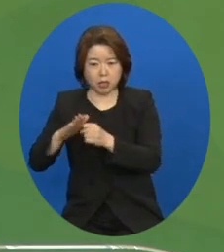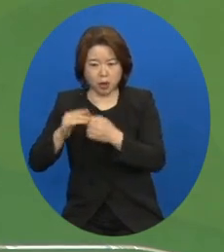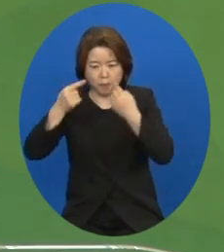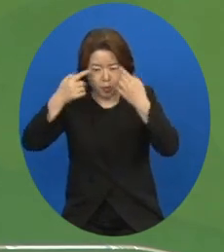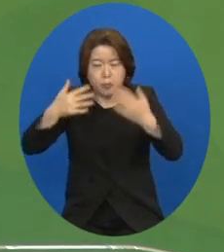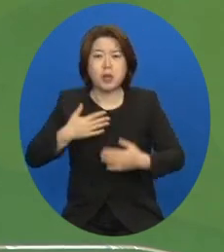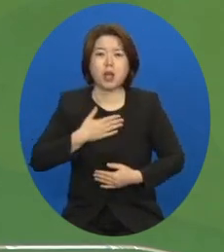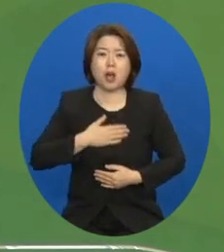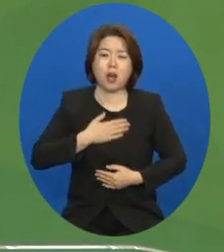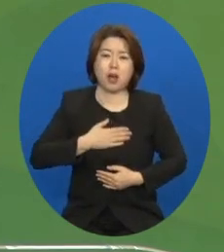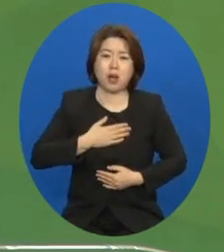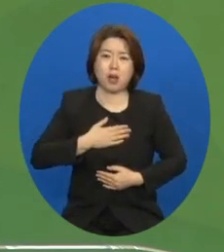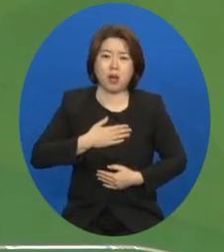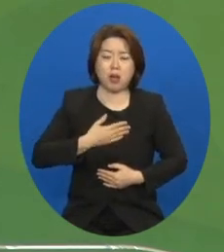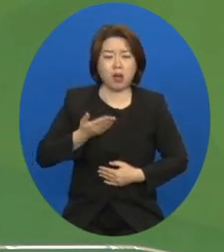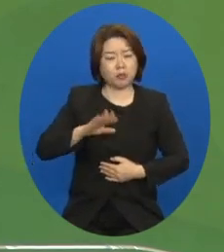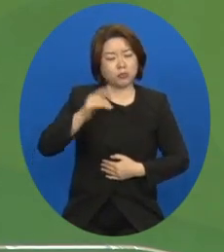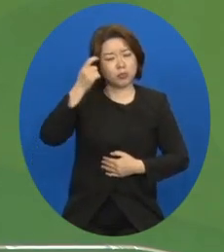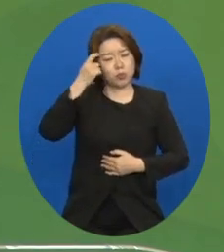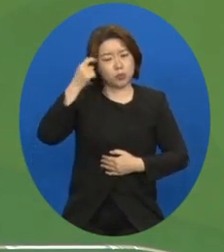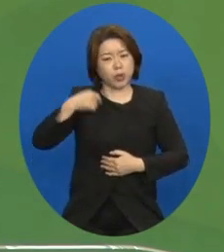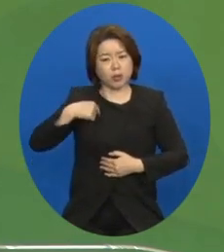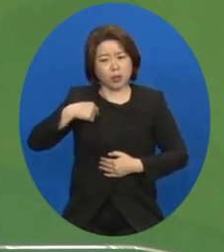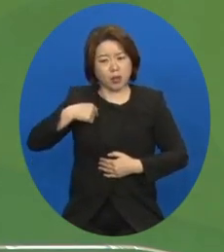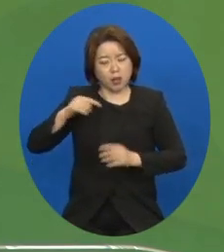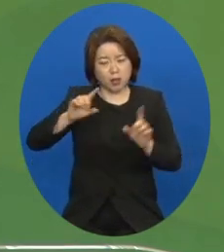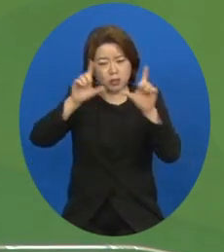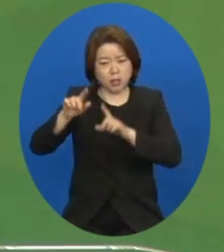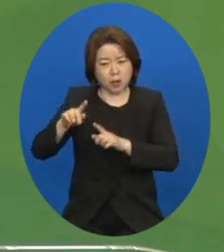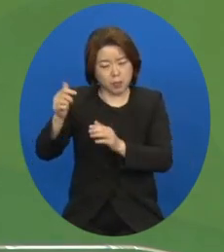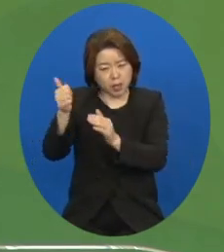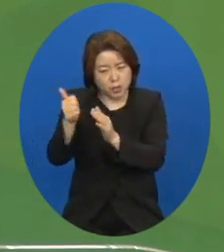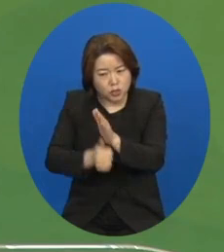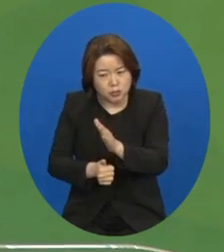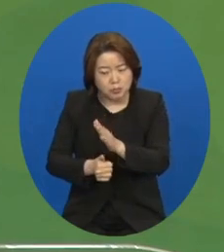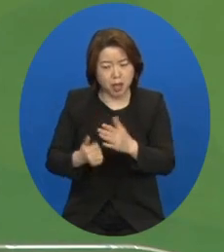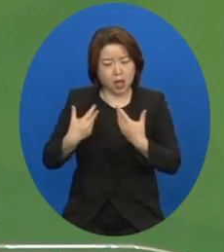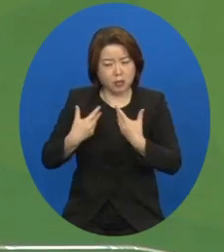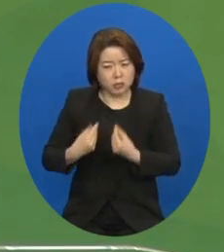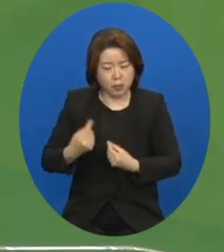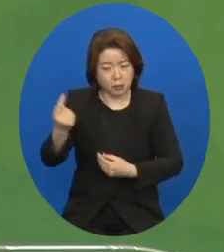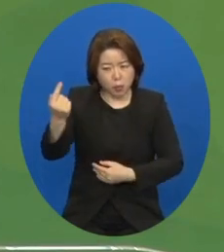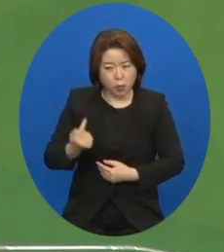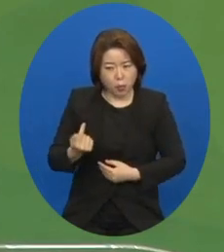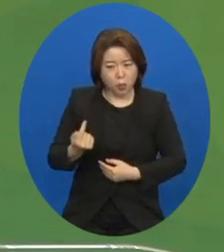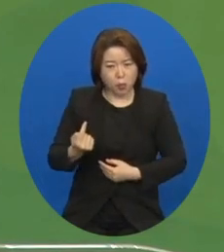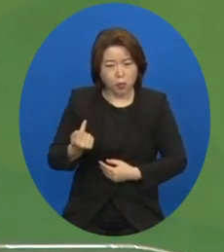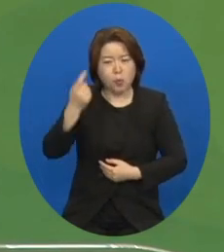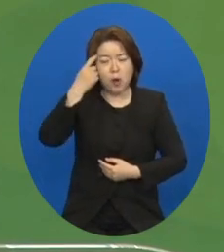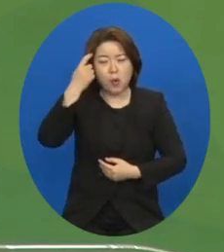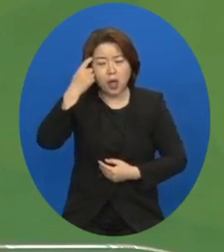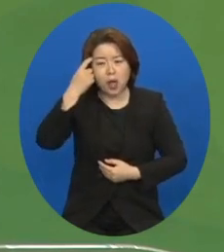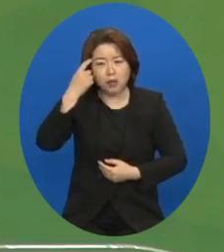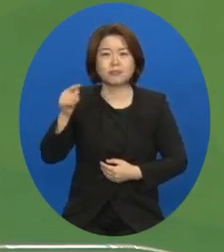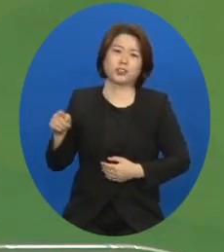아는데도 왜 내 삶에 이런 실패와 좌절이 오는가 까닭이 있습니다.